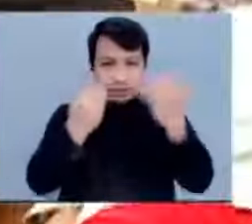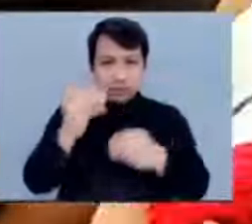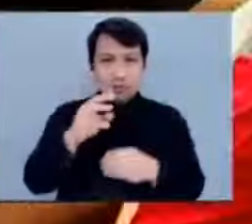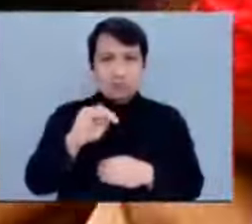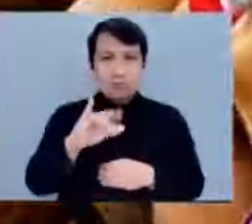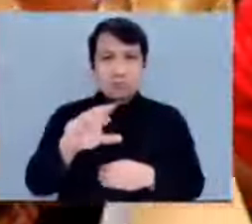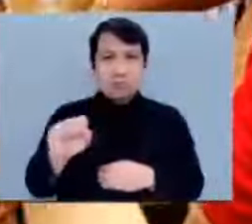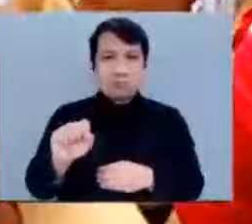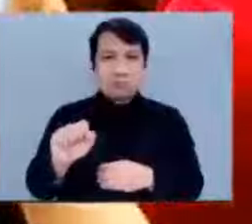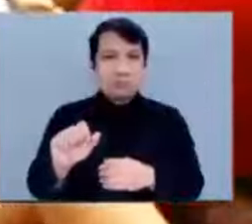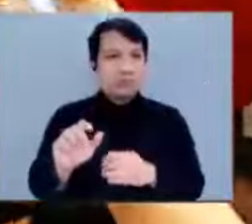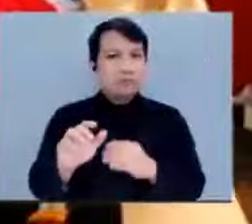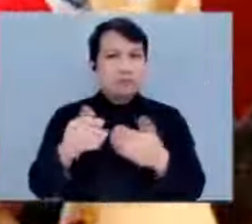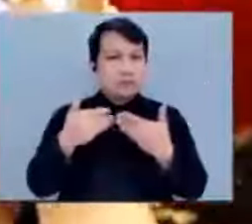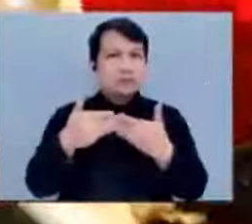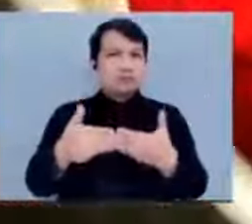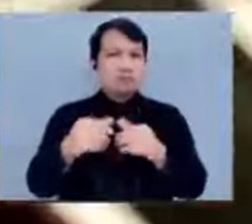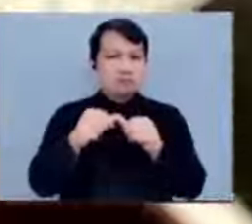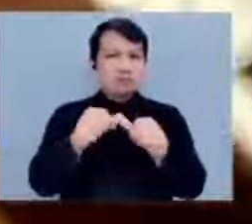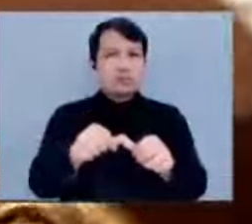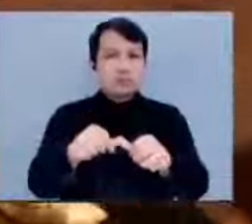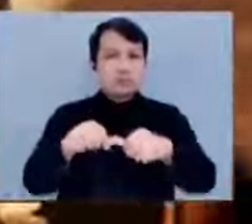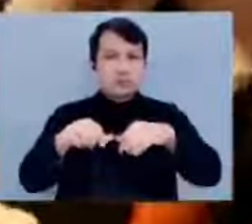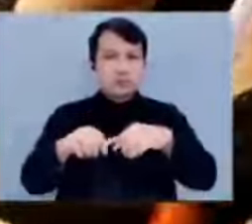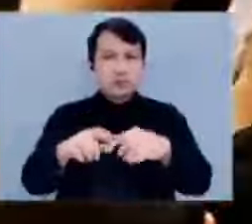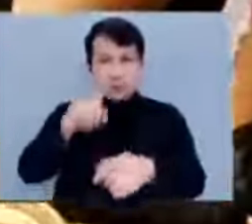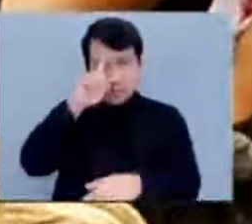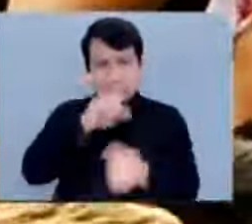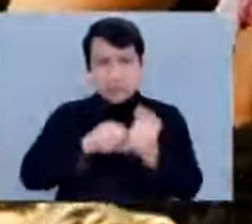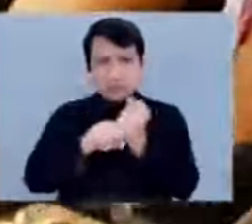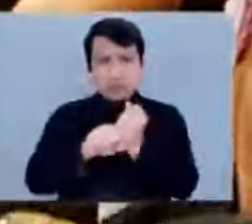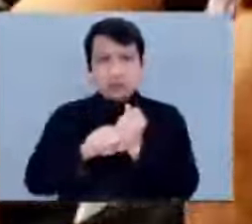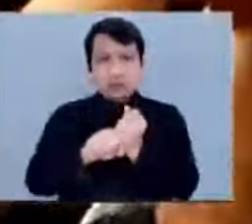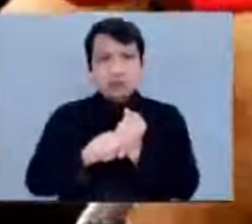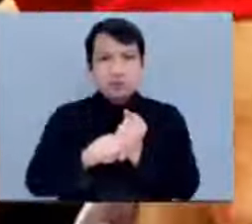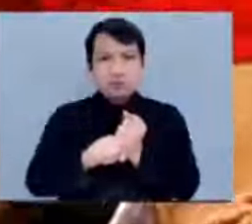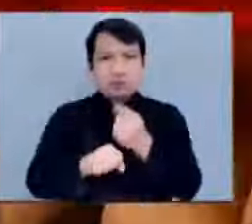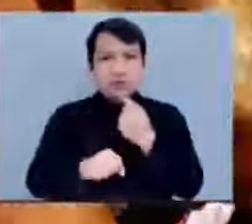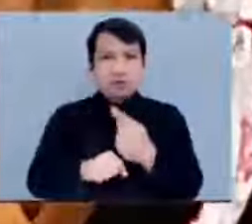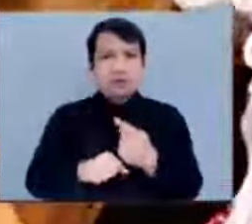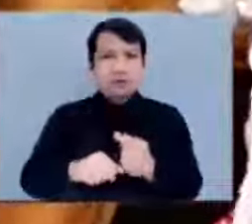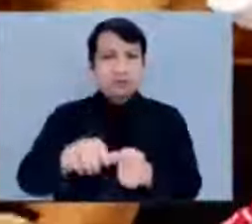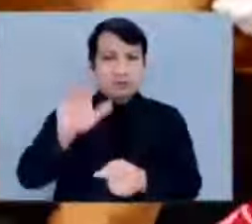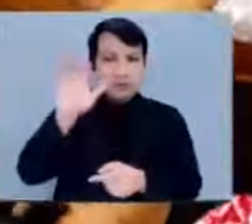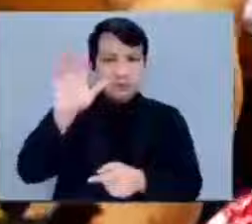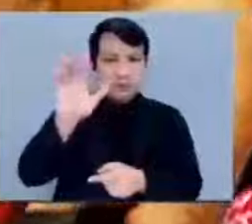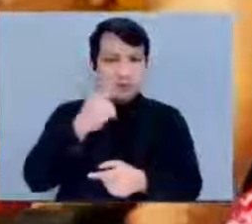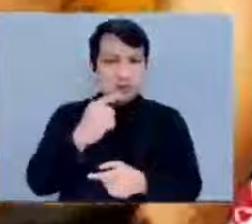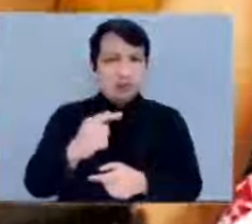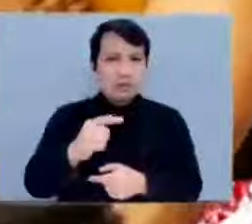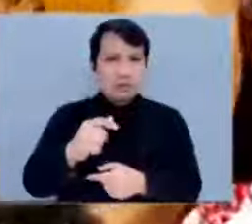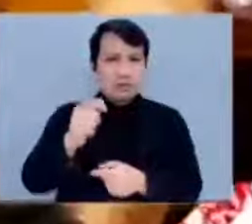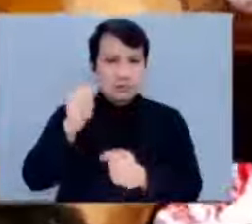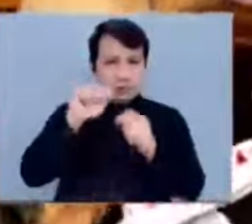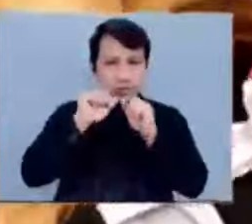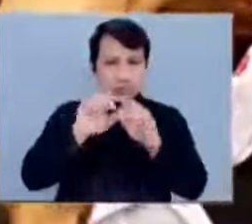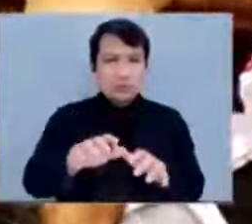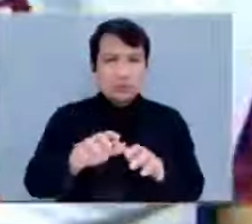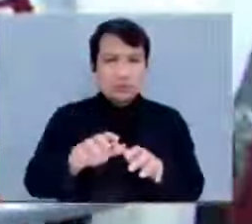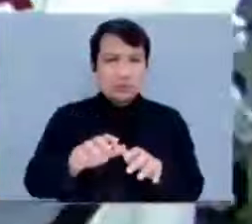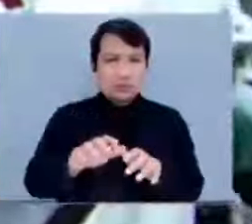niya natinag ang mga sumasampalataya. Tila basbas daw ng Nazareno ang ulan. Itong panahon na to, hindi naman talaga tag-ulan